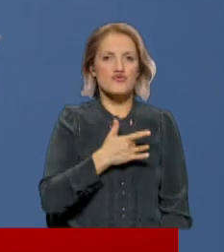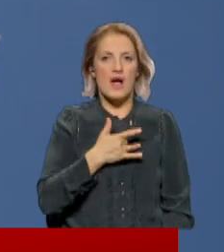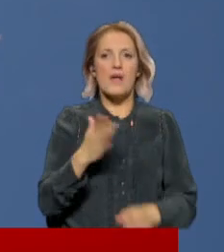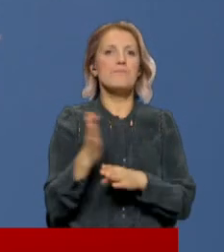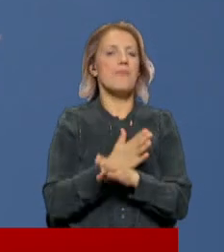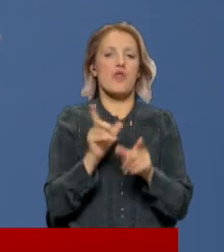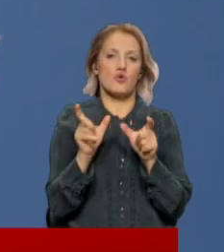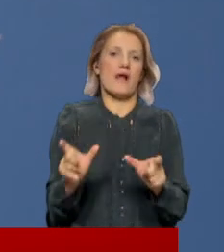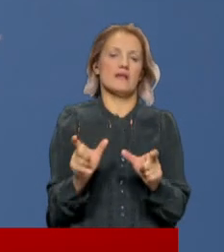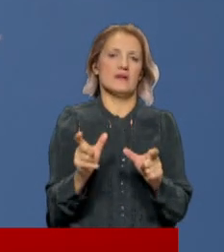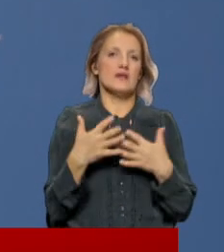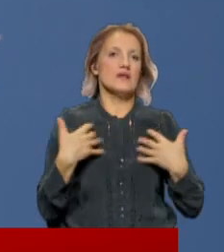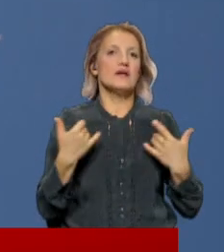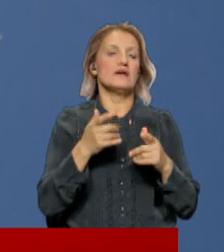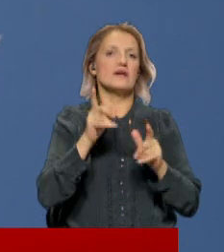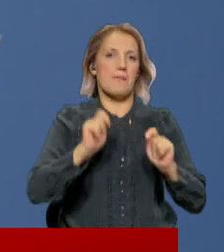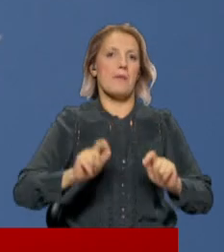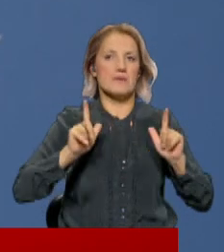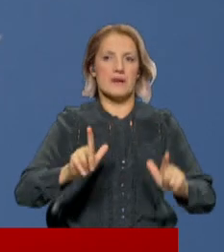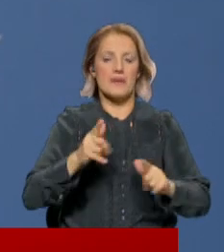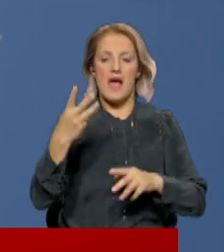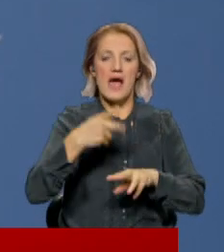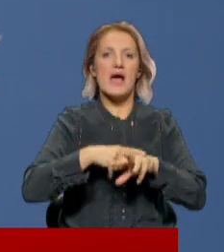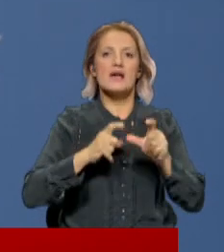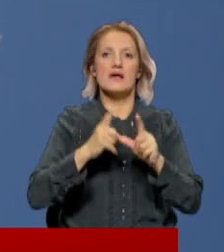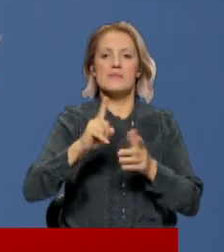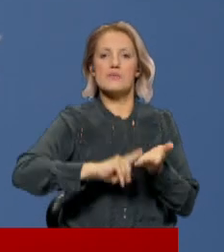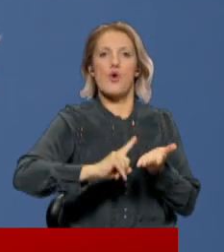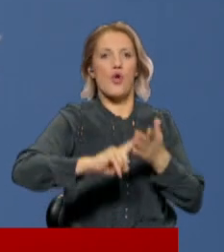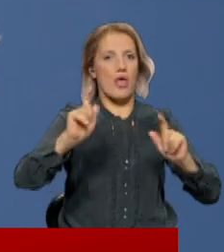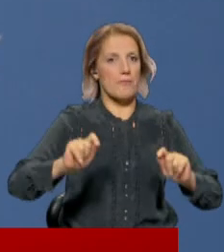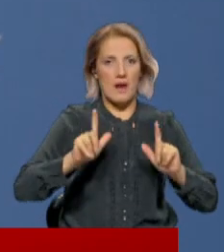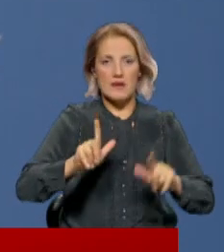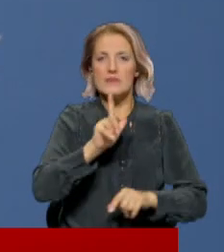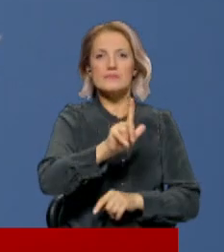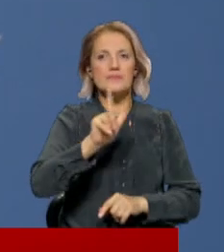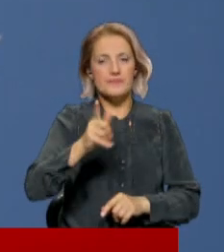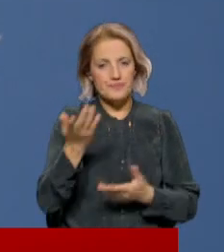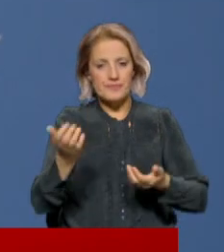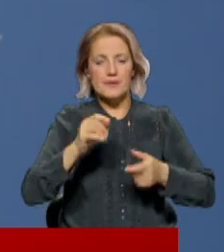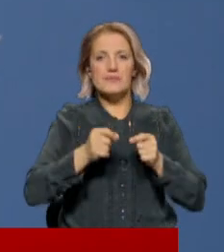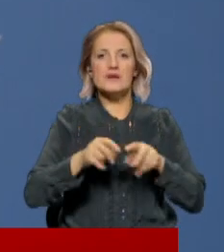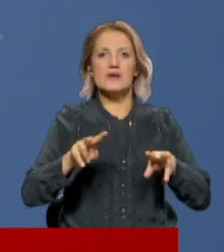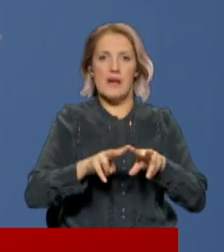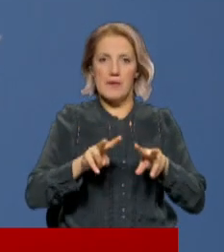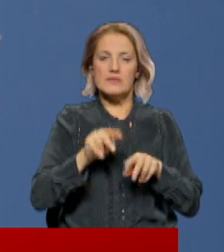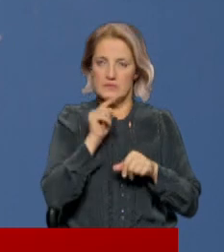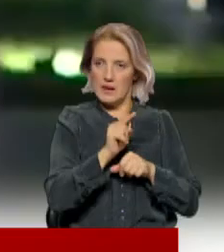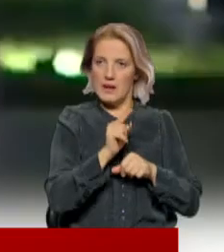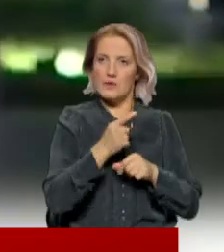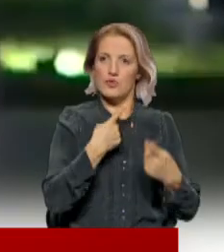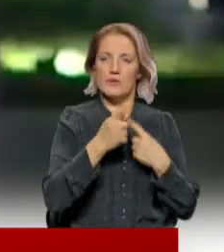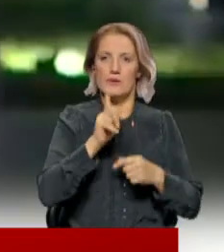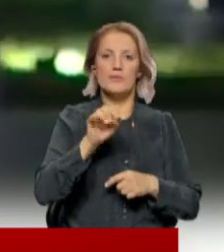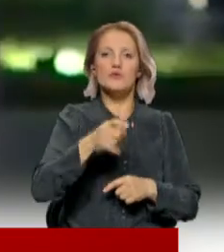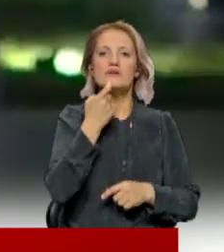güvenliği sağlamamız lazım. Oturup Esad'la bir protokol yapmak lazım. Gerekirse Birleşmiş Milletleri devreye koymak lazım. Bu